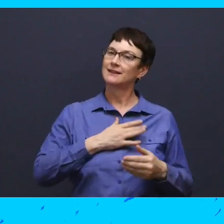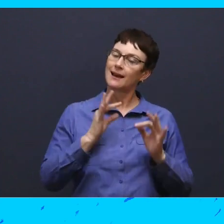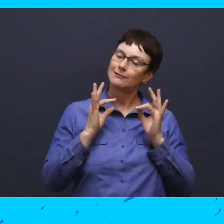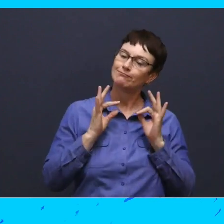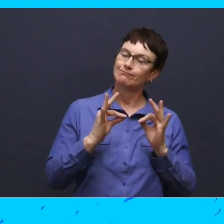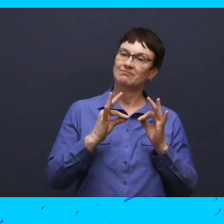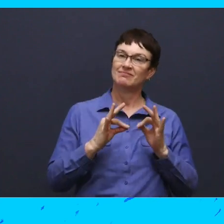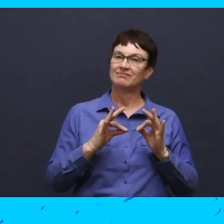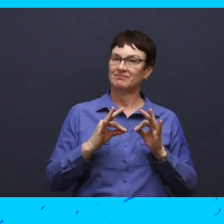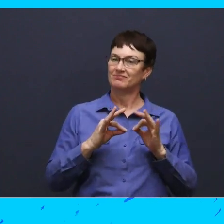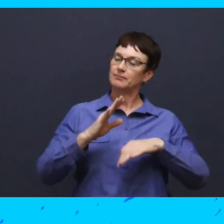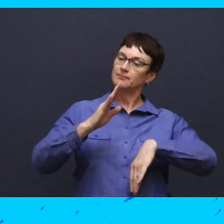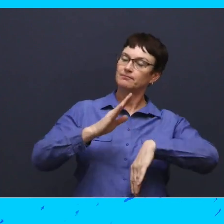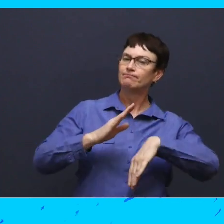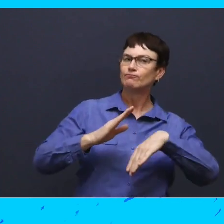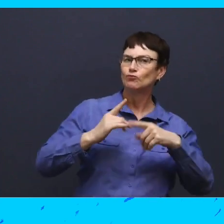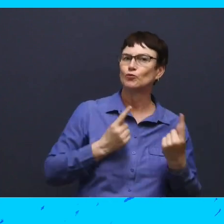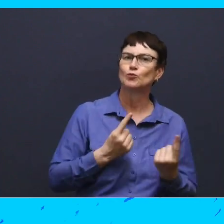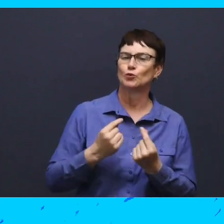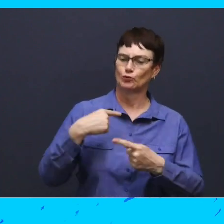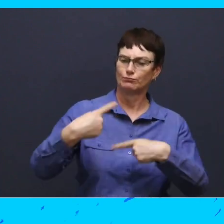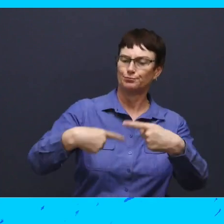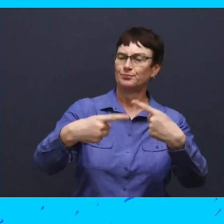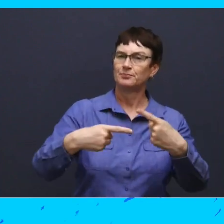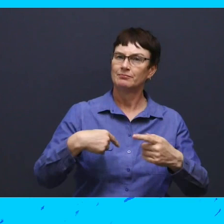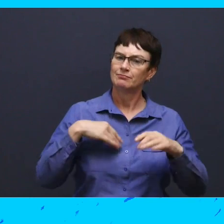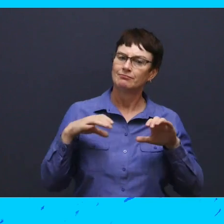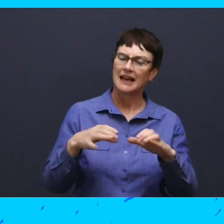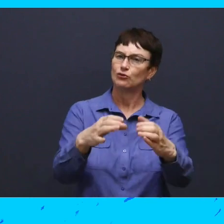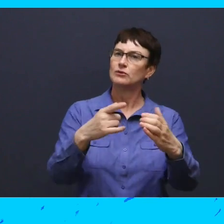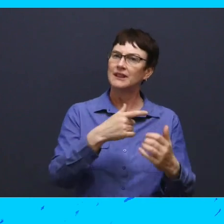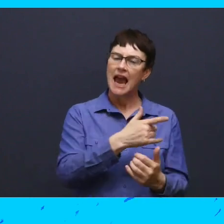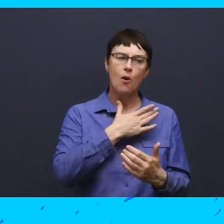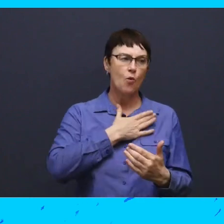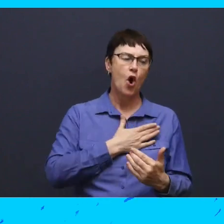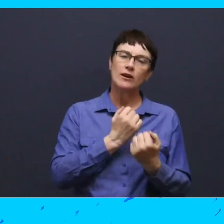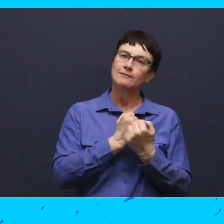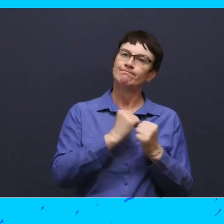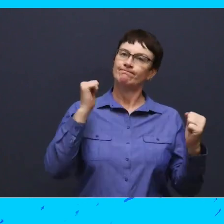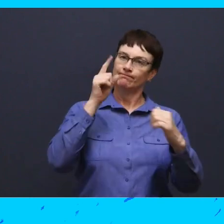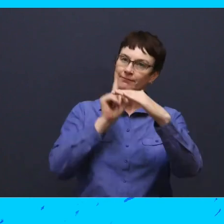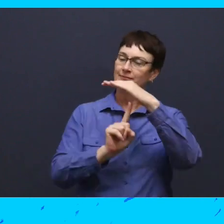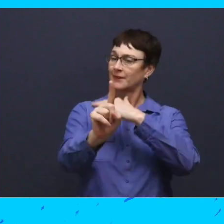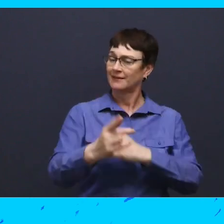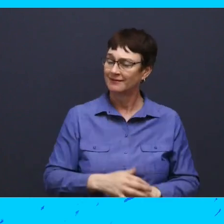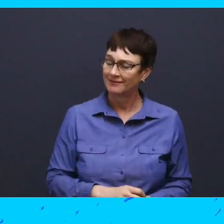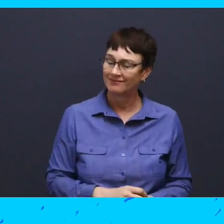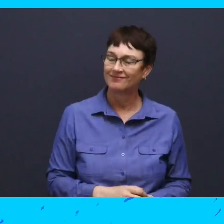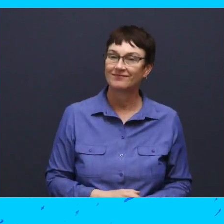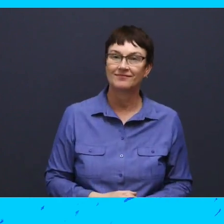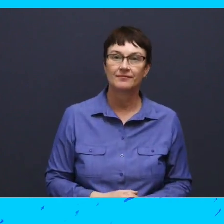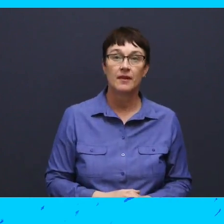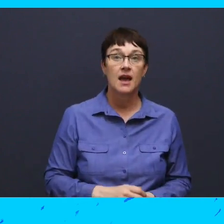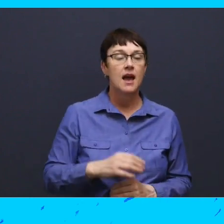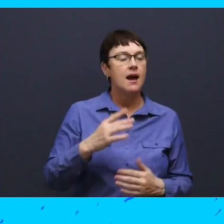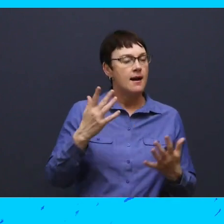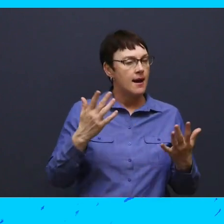meilleure qualité, de façon opportune, sans jugement. Il y a aussi une question ici.